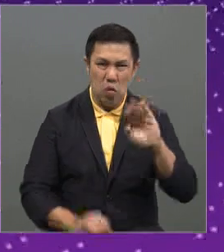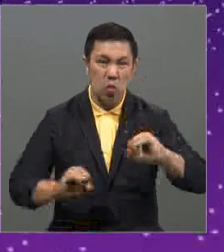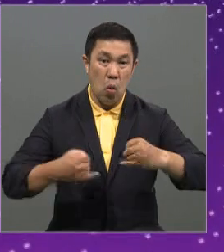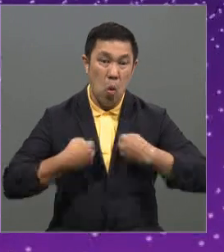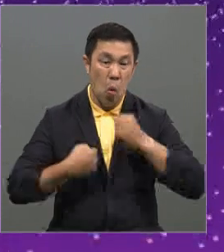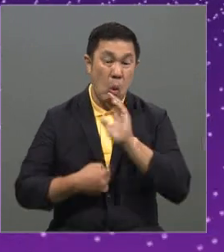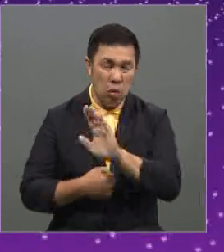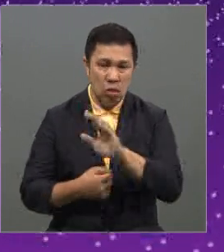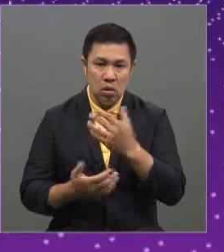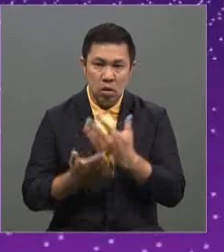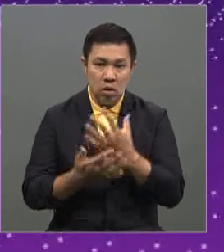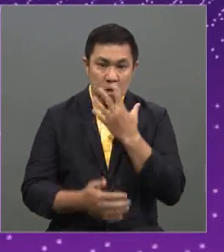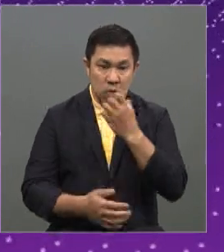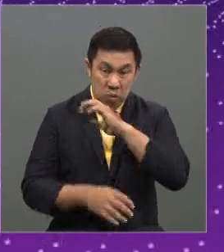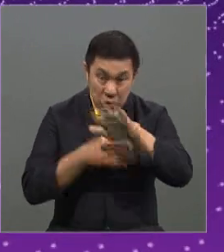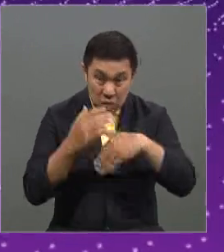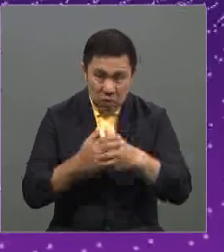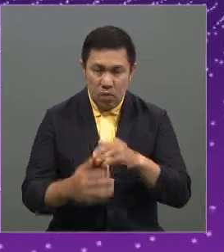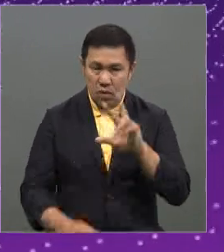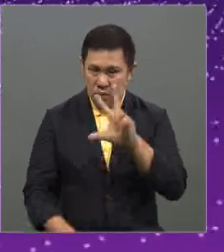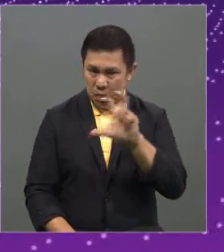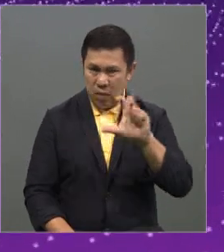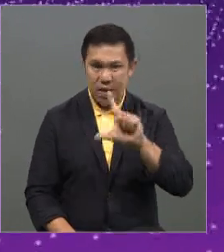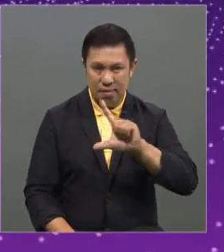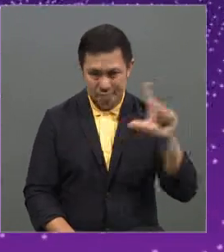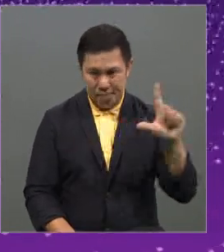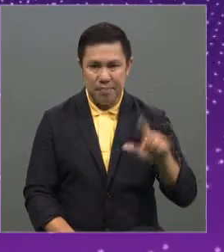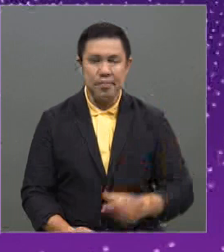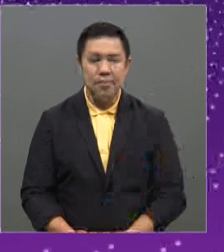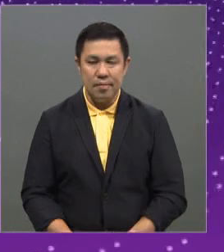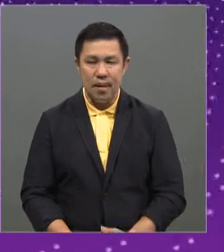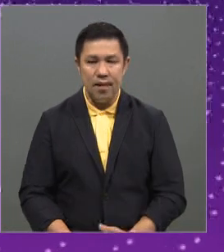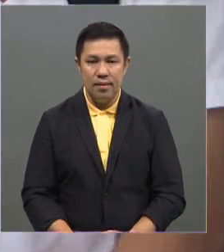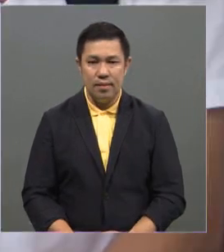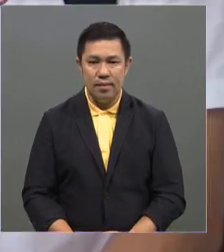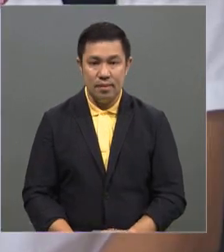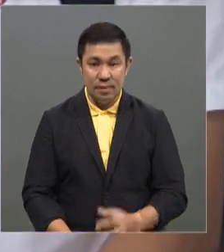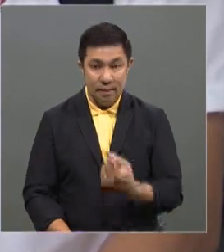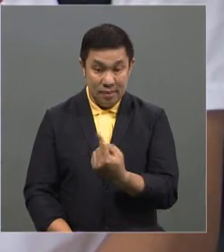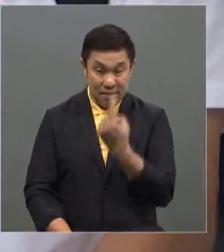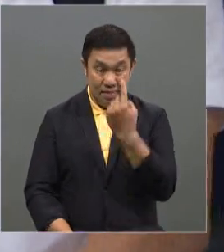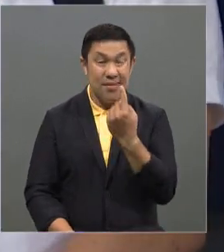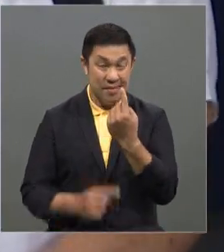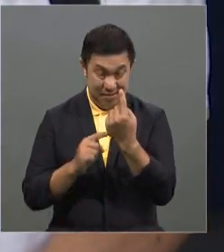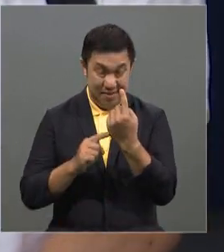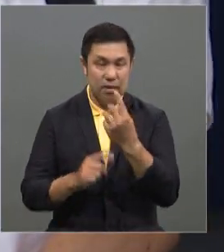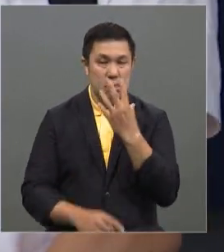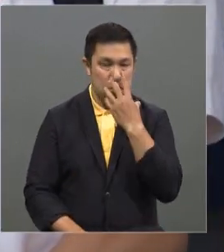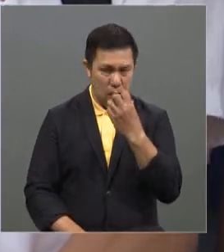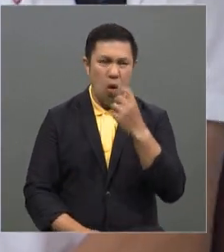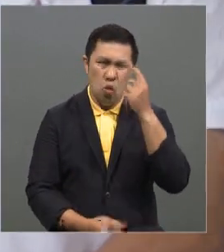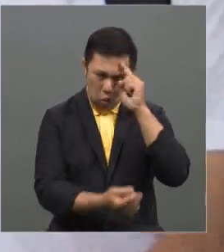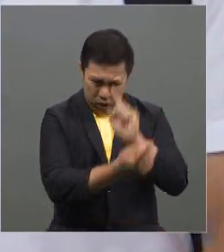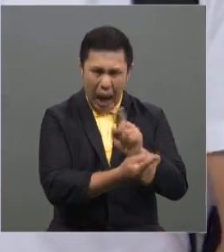สูญเงินเนี่ยเขาบอกรวมๆกันแล้วเนี่ยกว่า300ล้านบาททีเดียวครับหนึ่งในผู้เสียหายเล่าให้ฟังแบบนี้ครับว่ารู้